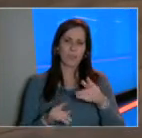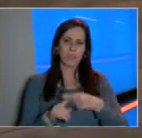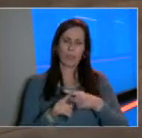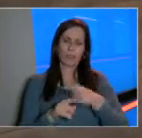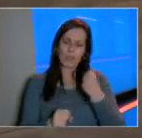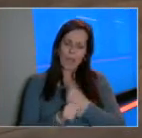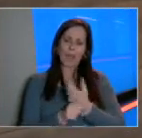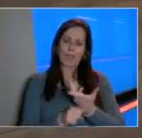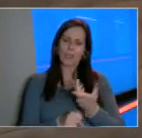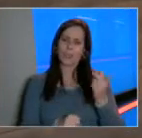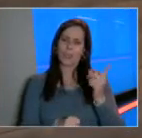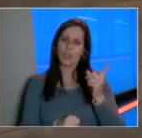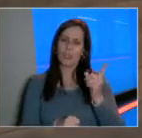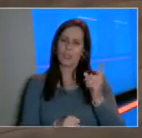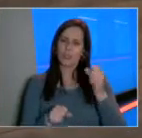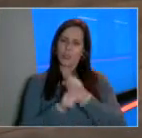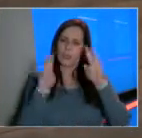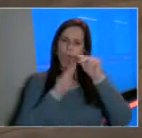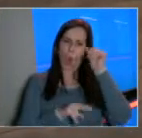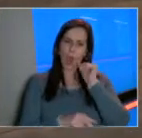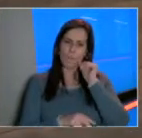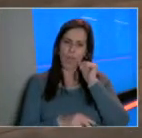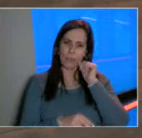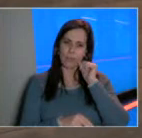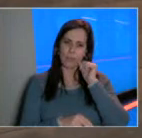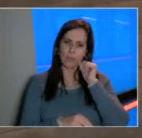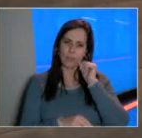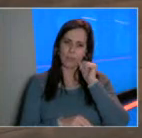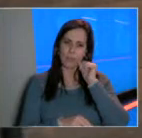סוג של תרגיל שעשה כחול לבן בעצם